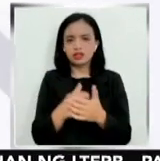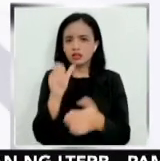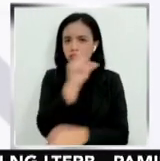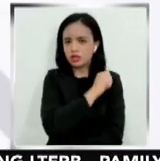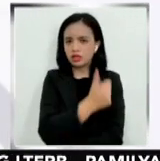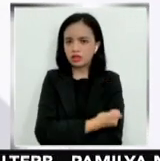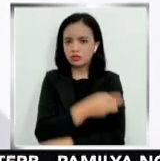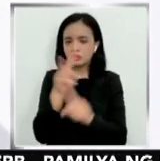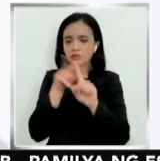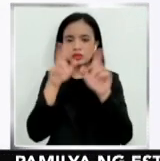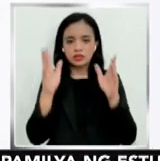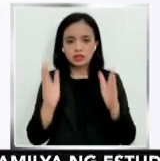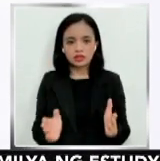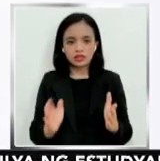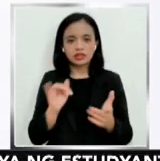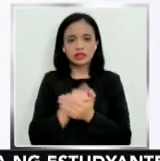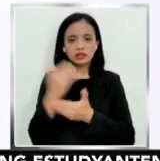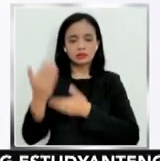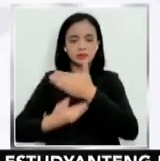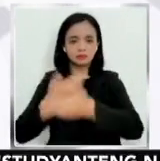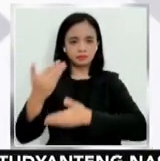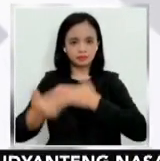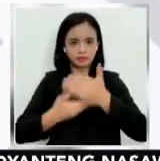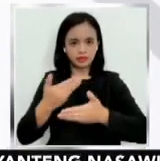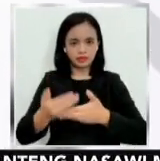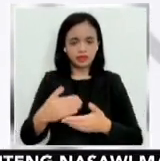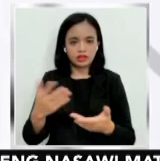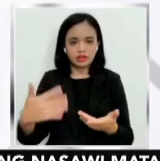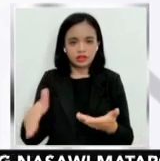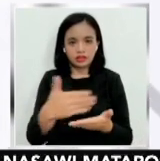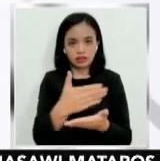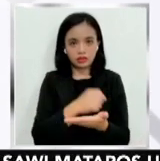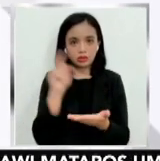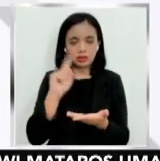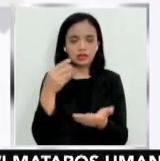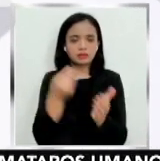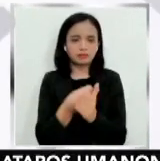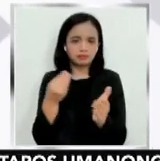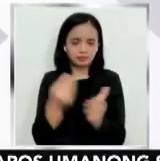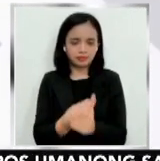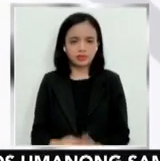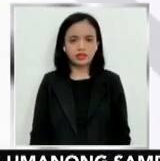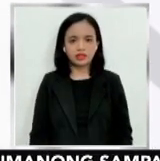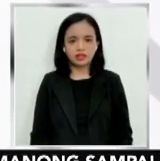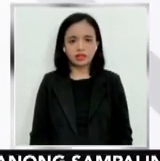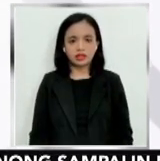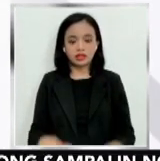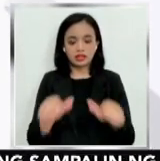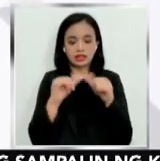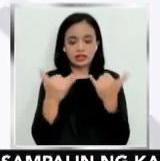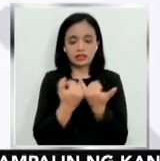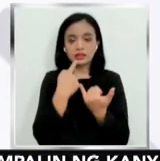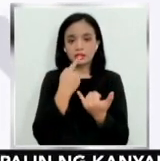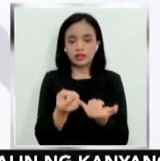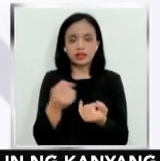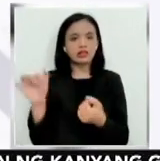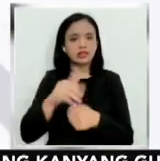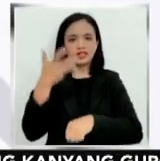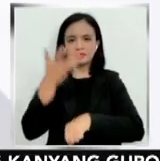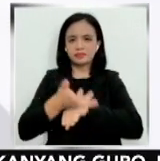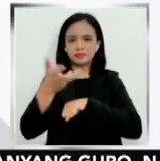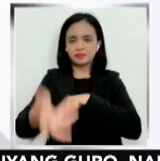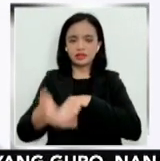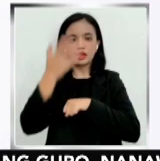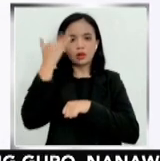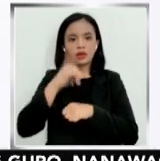ang pinroseso nito at kinolektahan pa ng pera. Dagdag na ahensya, naloko din sila kaya inireklamo